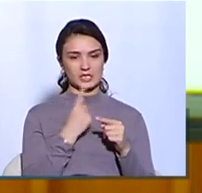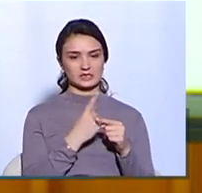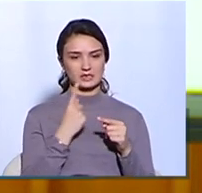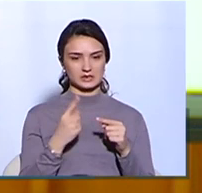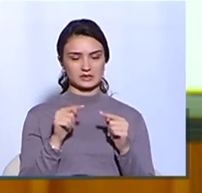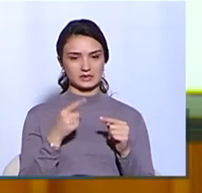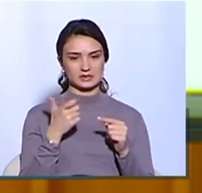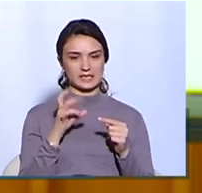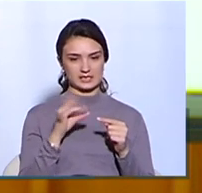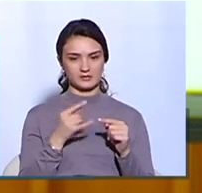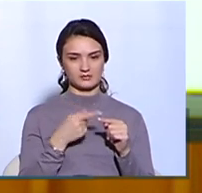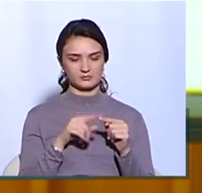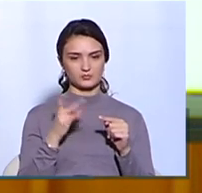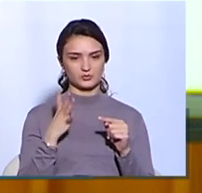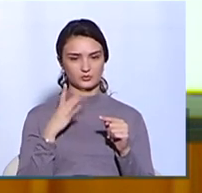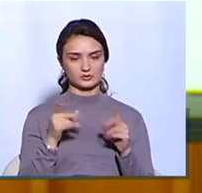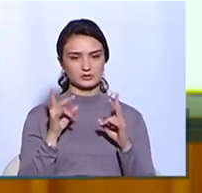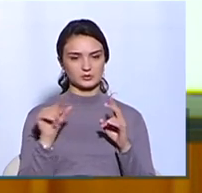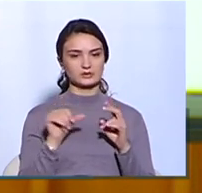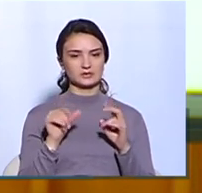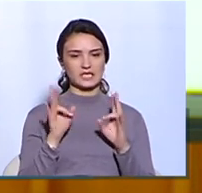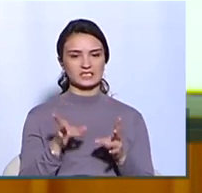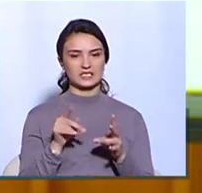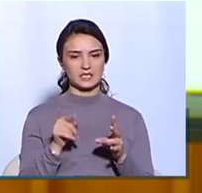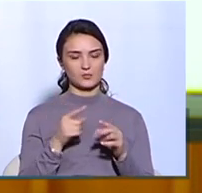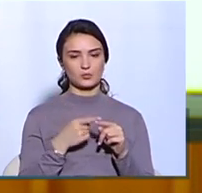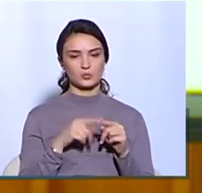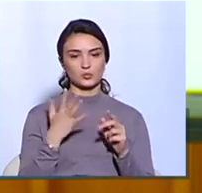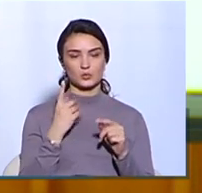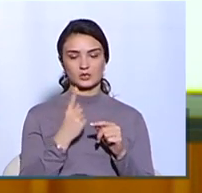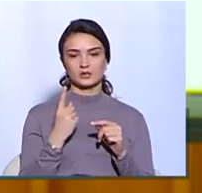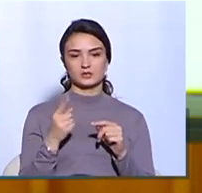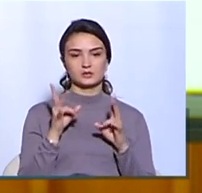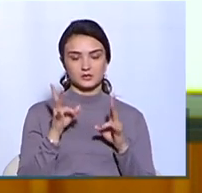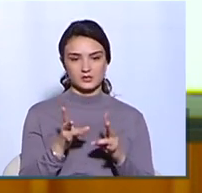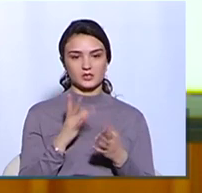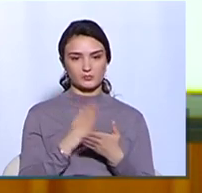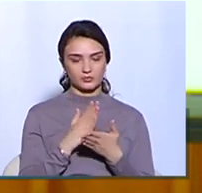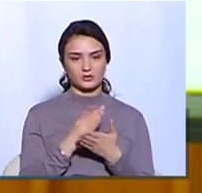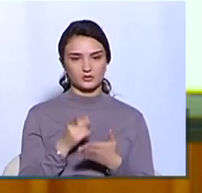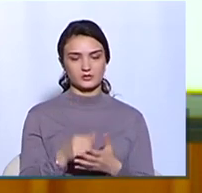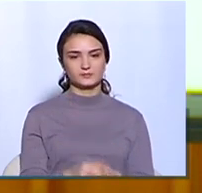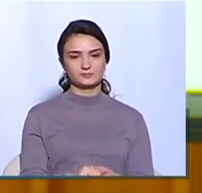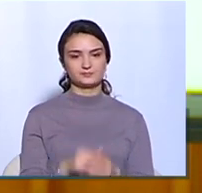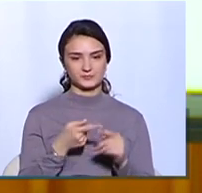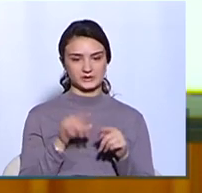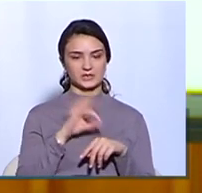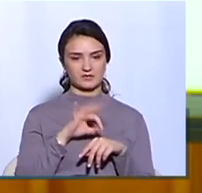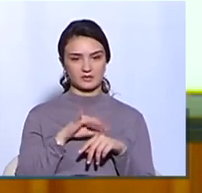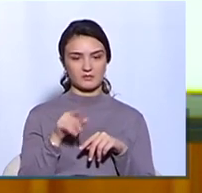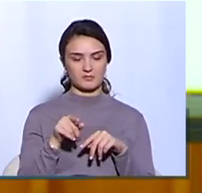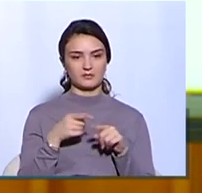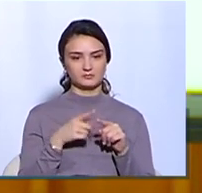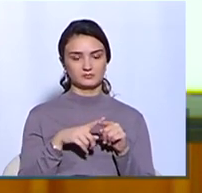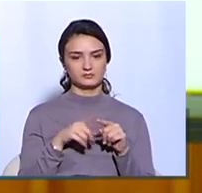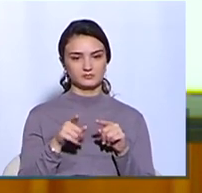ერთ-ერთი გენი აქედან უნდა იყოს დაზიანებული. ამიტომ თუ ერთ-ერთი გენი დაზიანებულია და ეს დაავადება